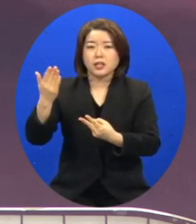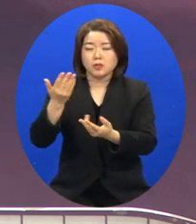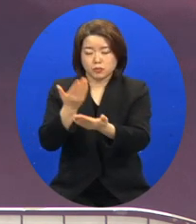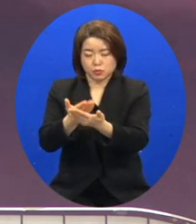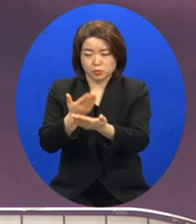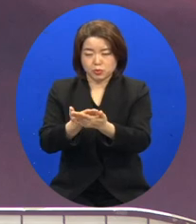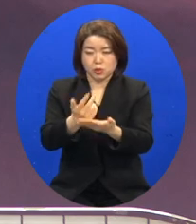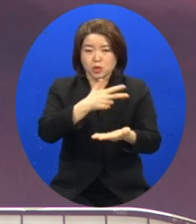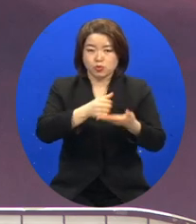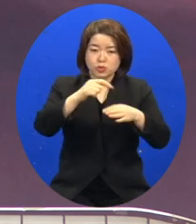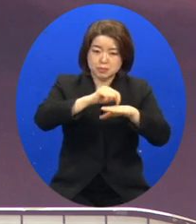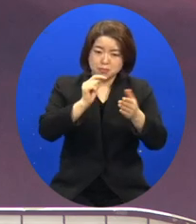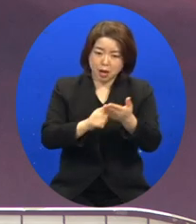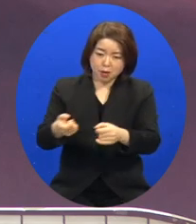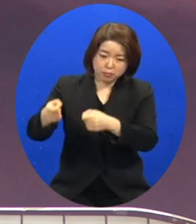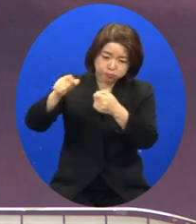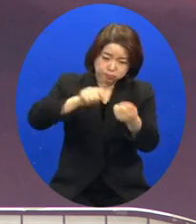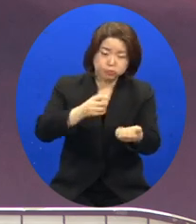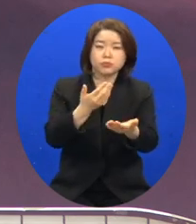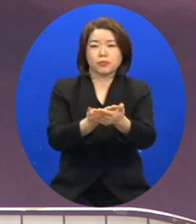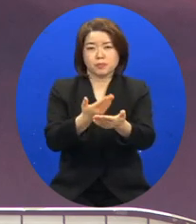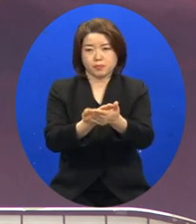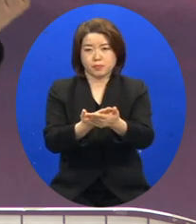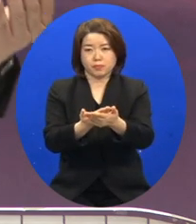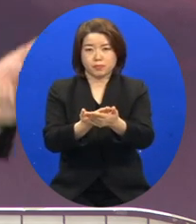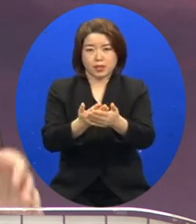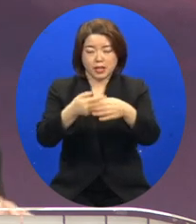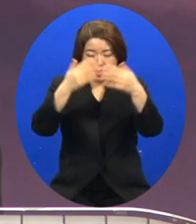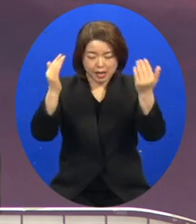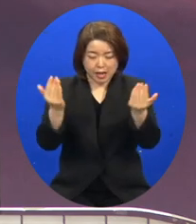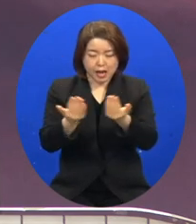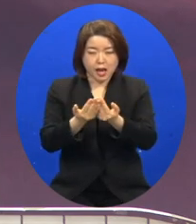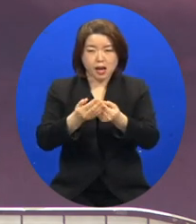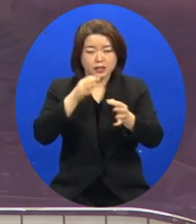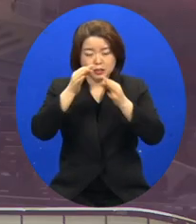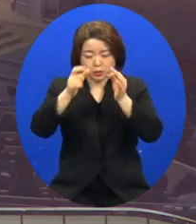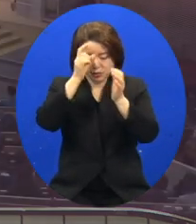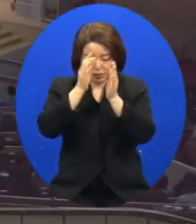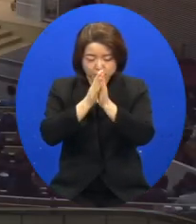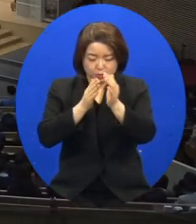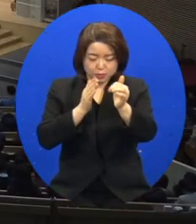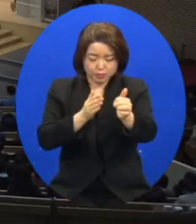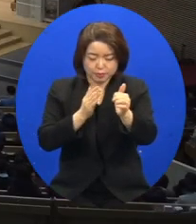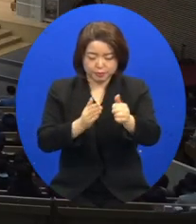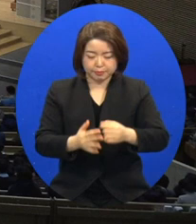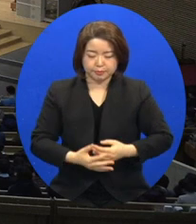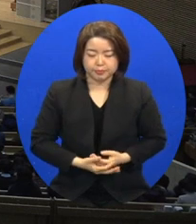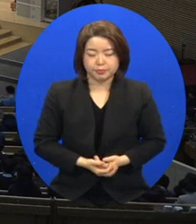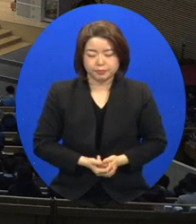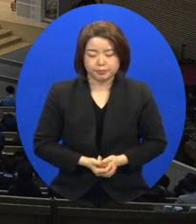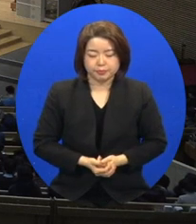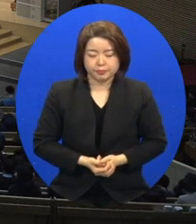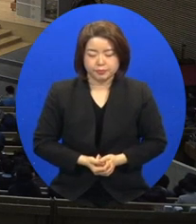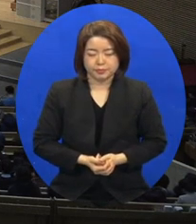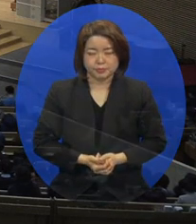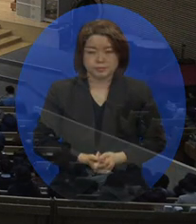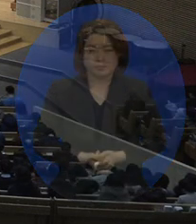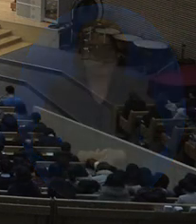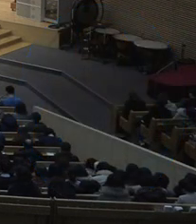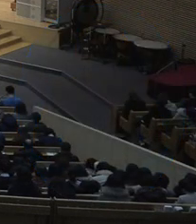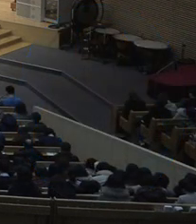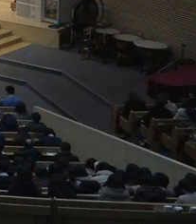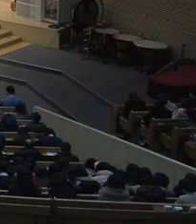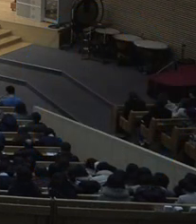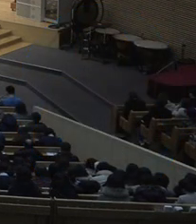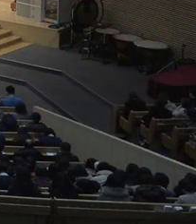마음을 부어 주소서 우리 다같이 통성으로 기도하겠습니다 은혜와 사랑이 증말 하시라고 대만인 놀라우신